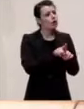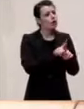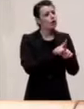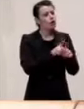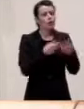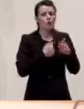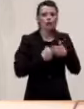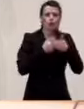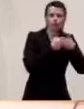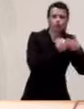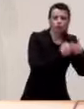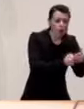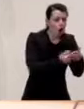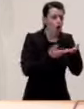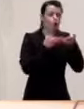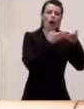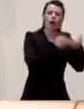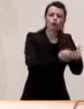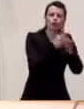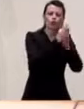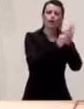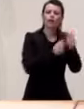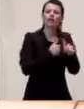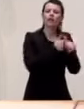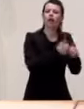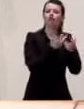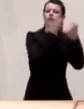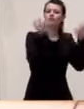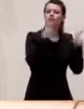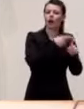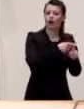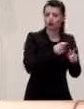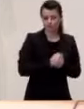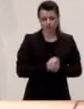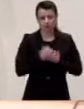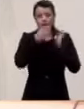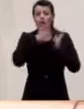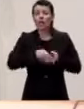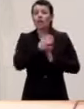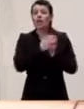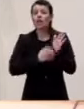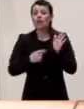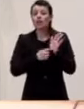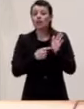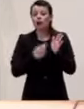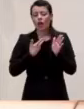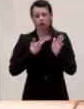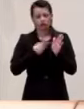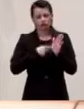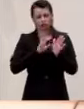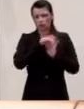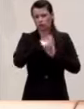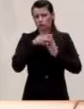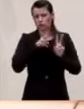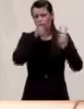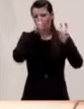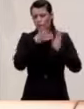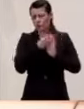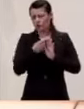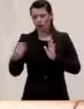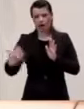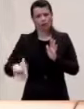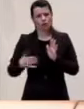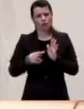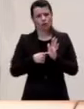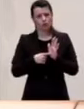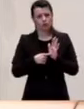delle indicazioni chiare. La delibera affronta molte tematiche, riprendendo appunto